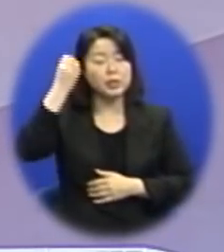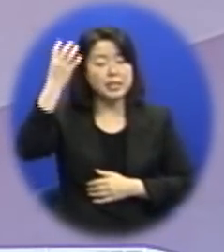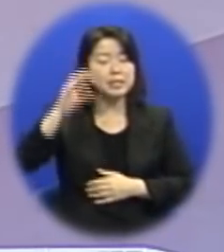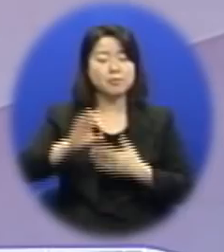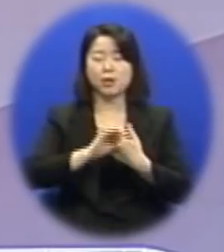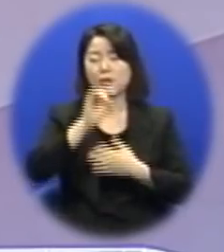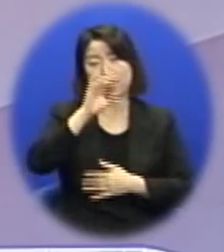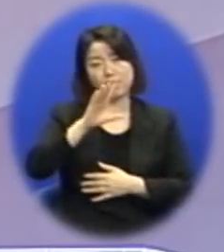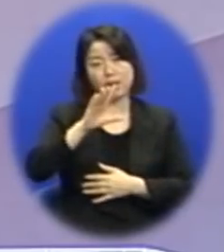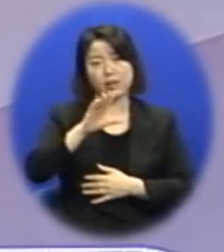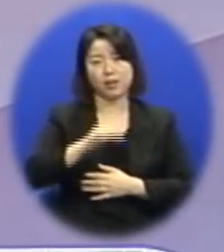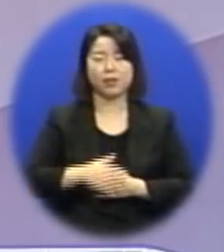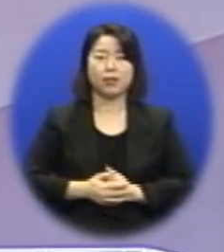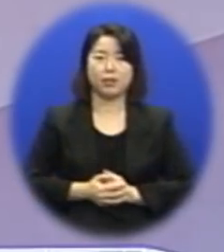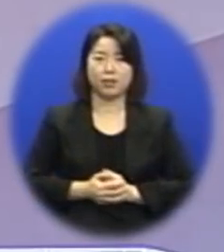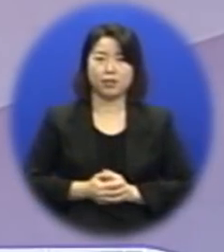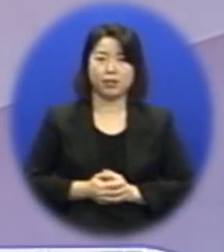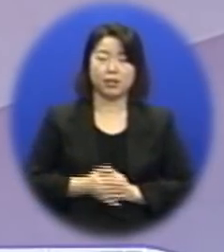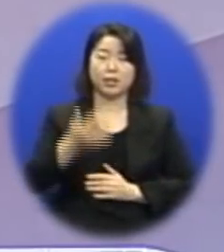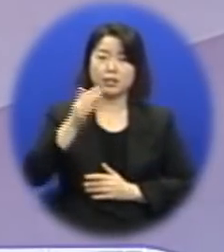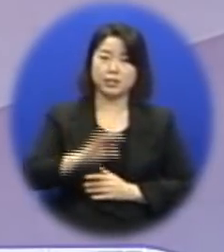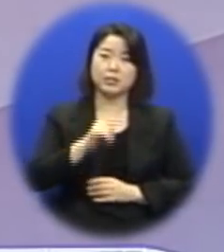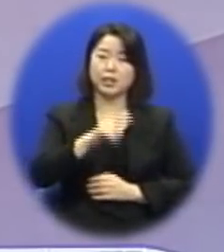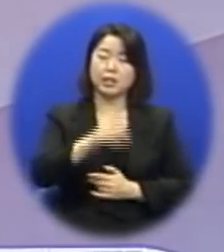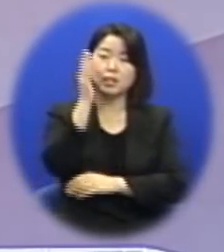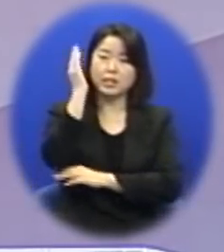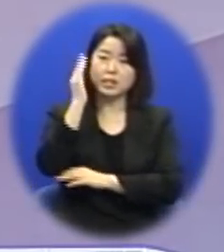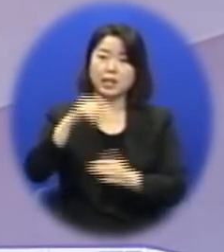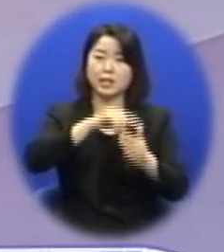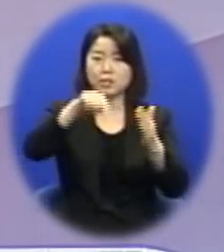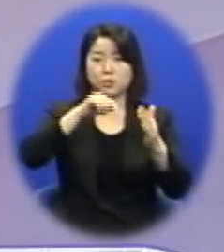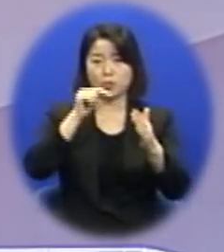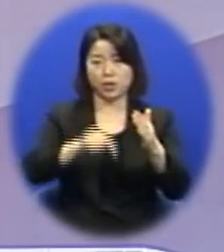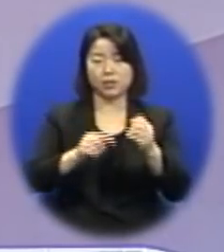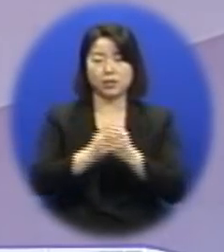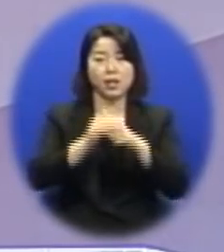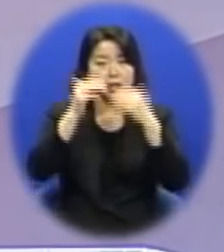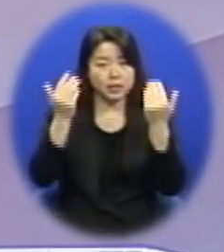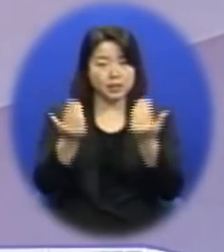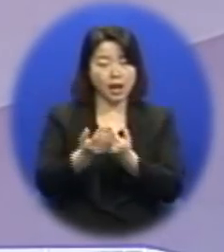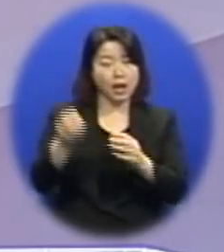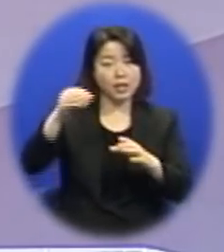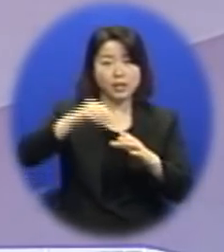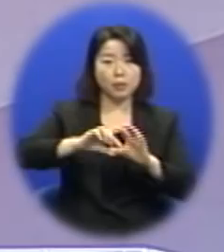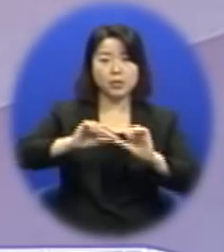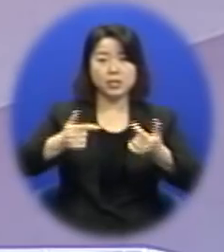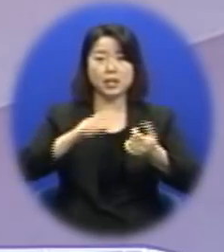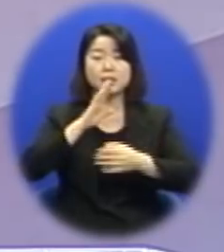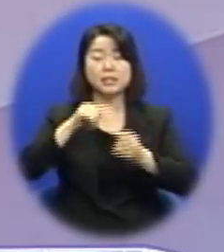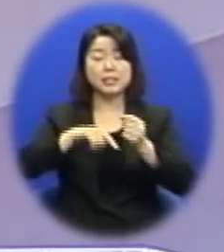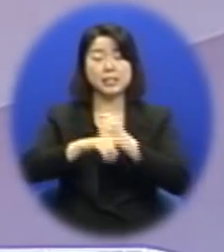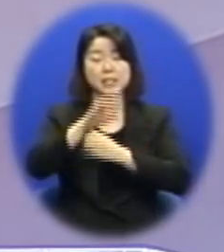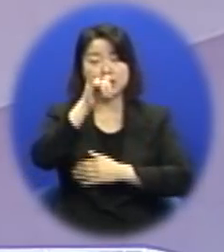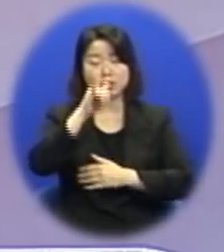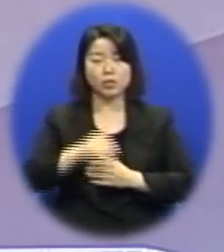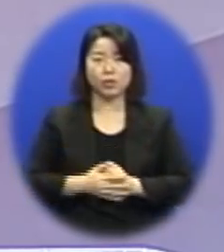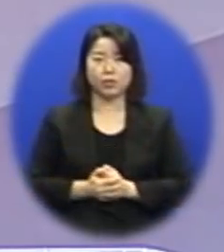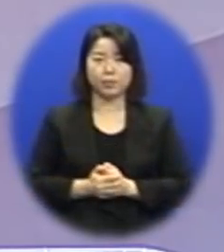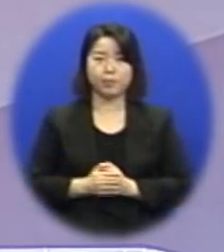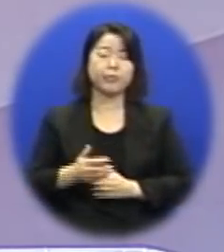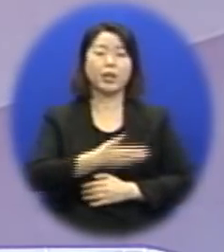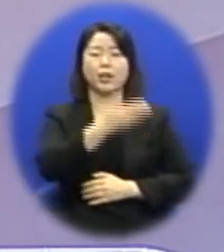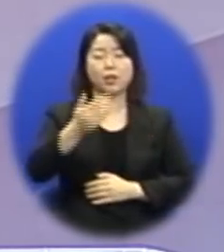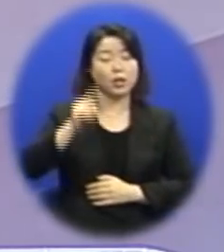안 되지 그런데이 이야기 속에는 다 담기지 않는 진리가 있어요